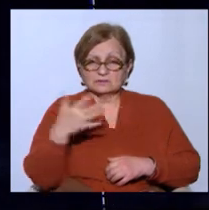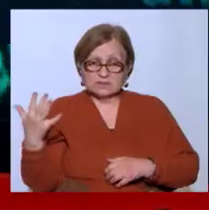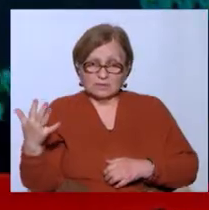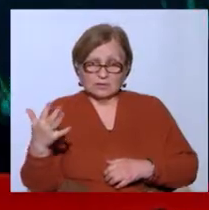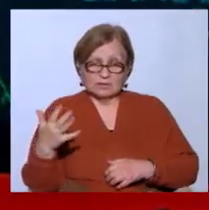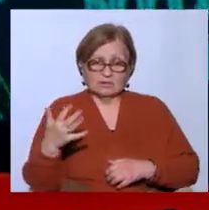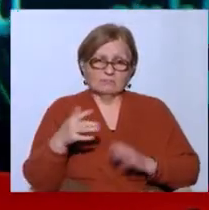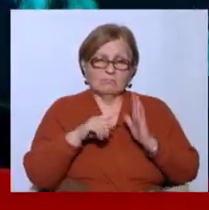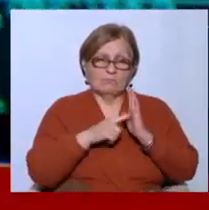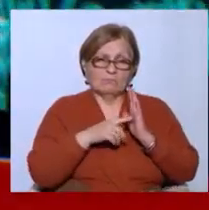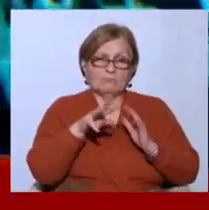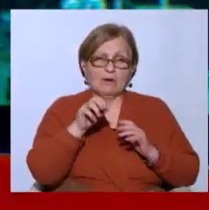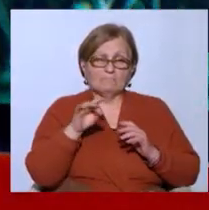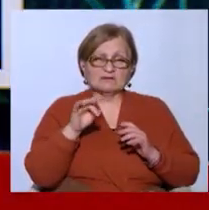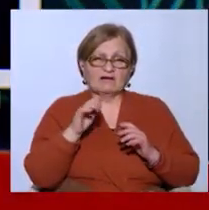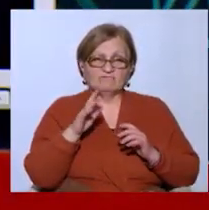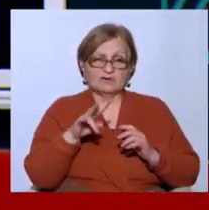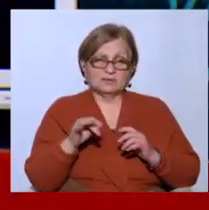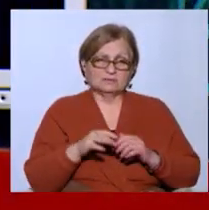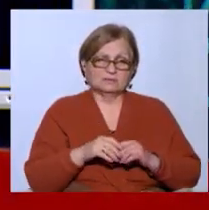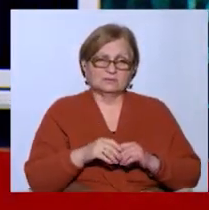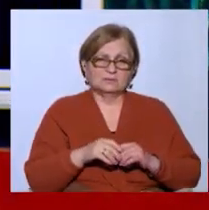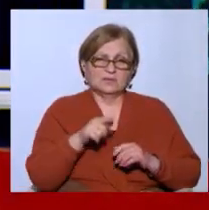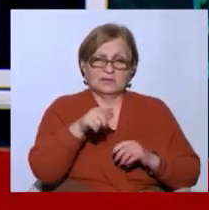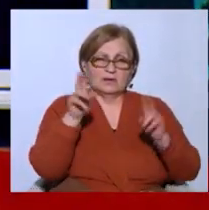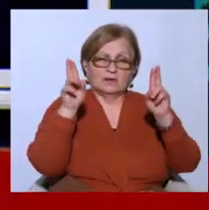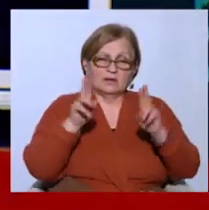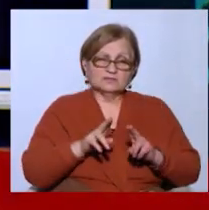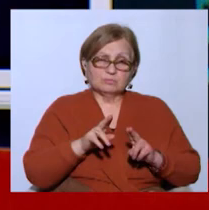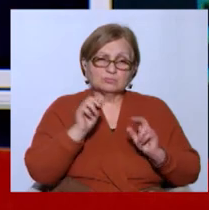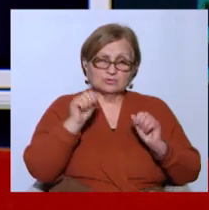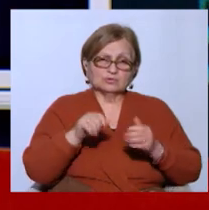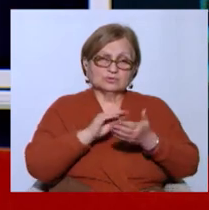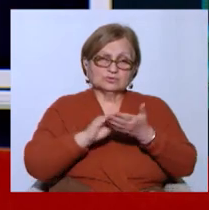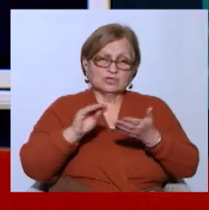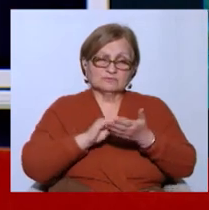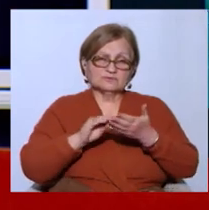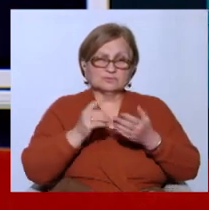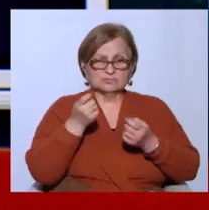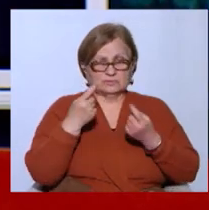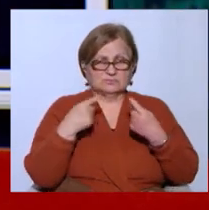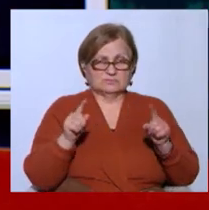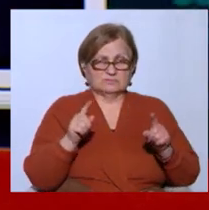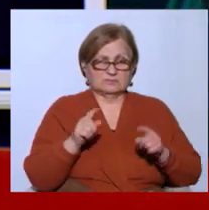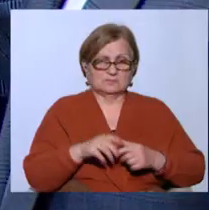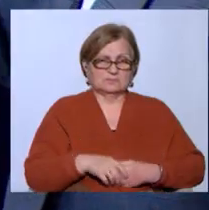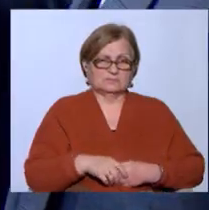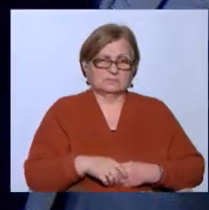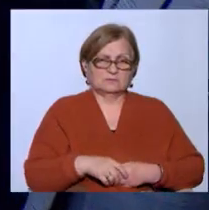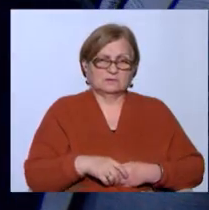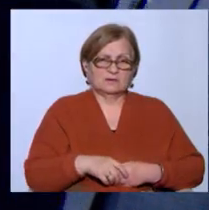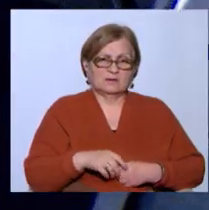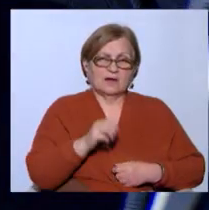m-რაოდენობის მამრავლი. ეს ფორმულა შეიძლება ჩაიწეროს ცოტა სხვანაირად, თქვათ a n m